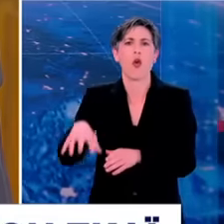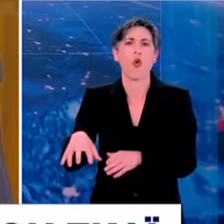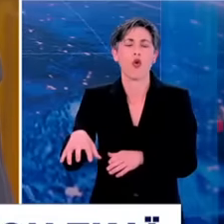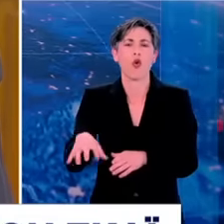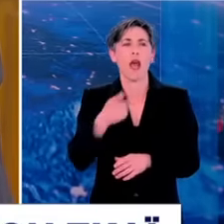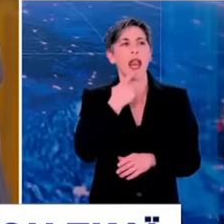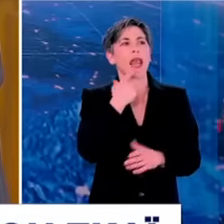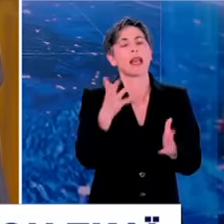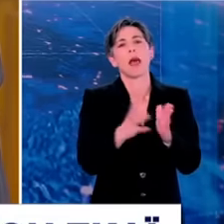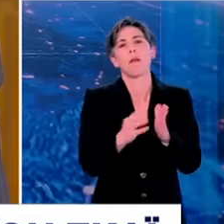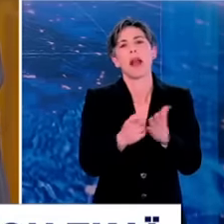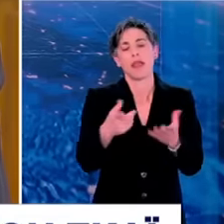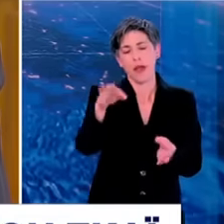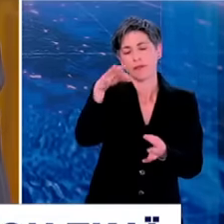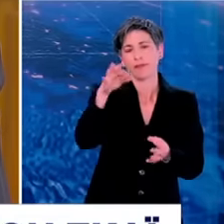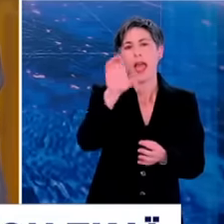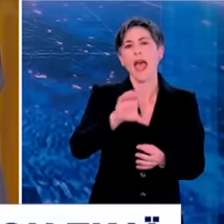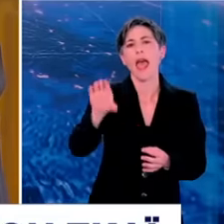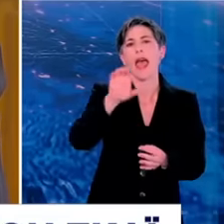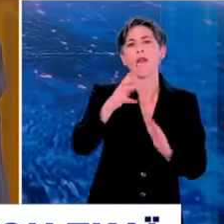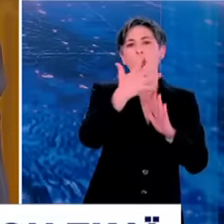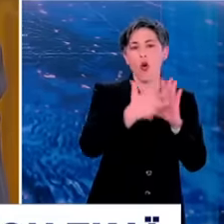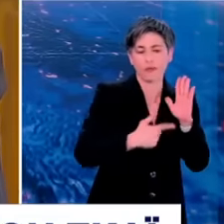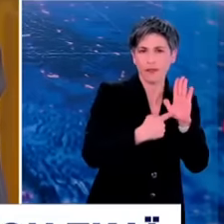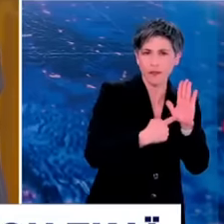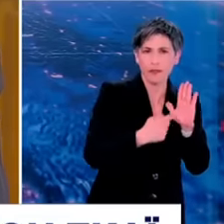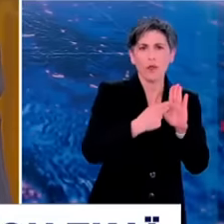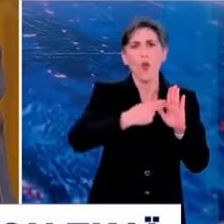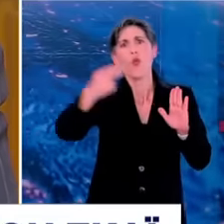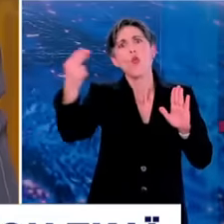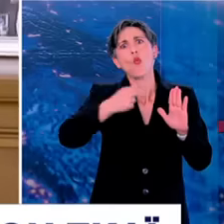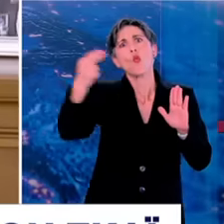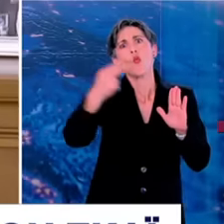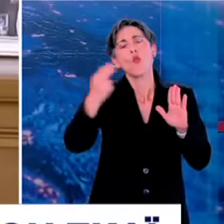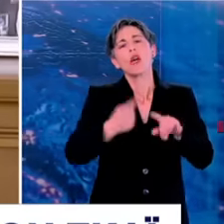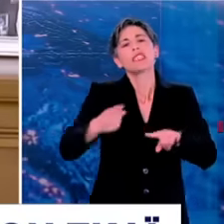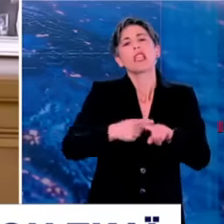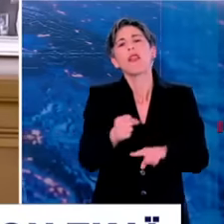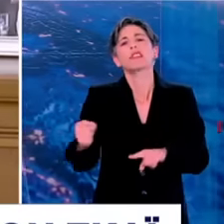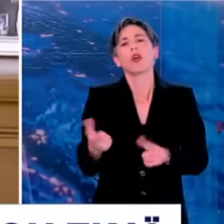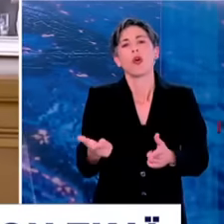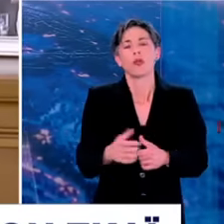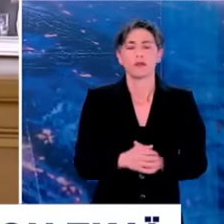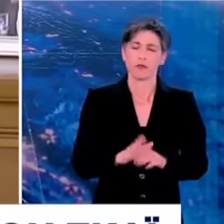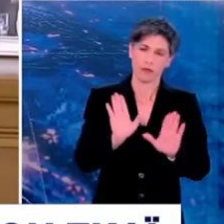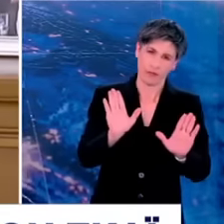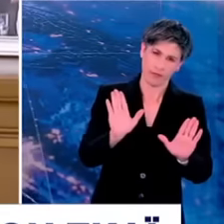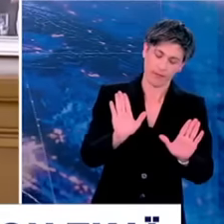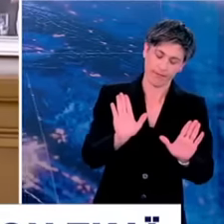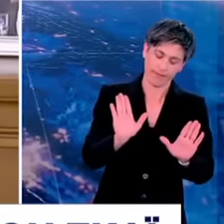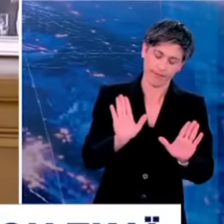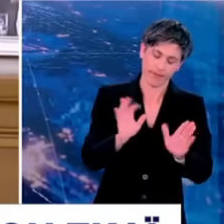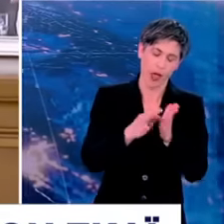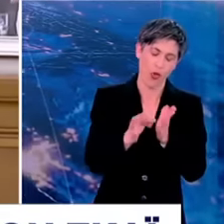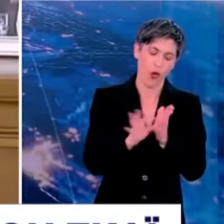ένα ευρωψηφοδέλτιο γεμάτο επωνύμους και δεξιούς. Ελάχιστος celebrity, όπως